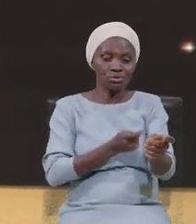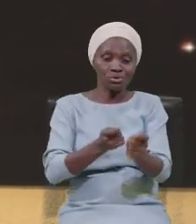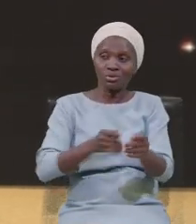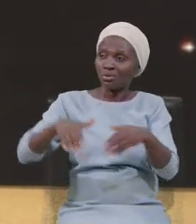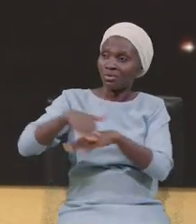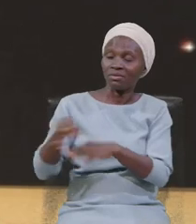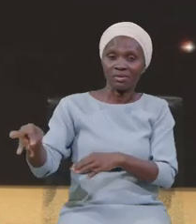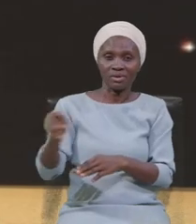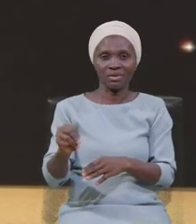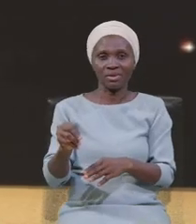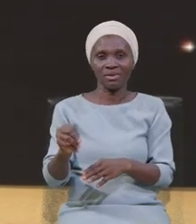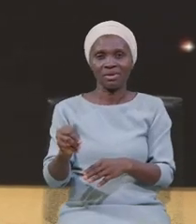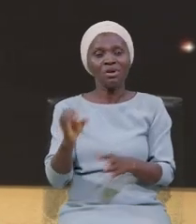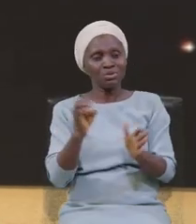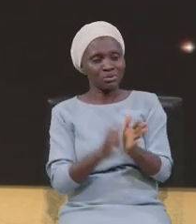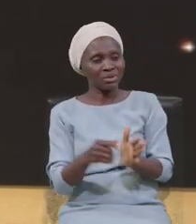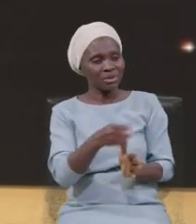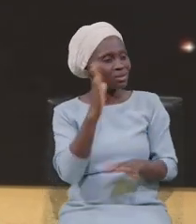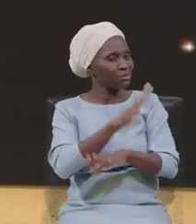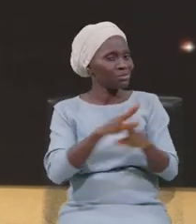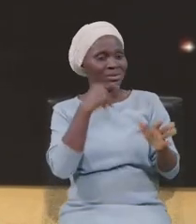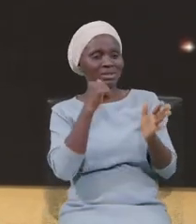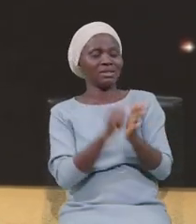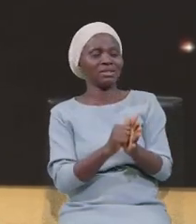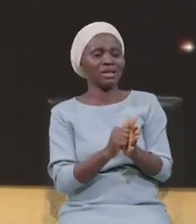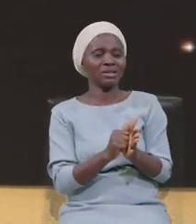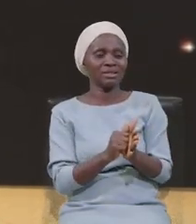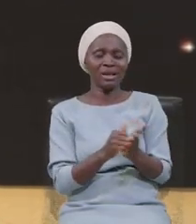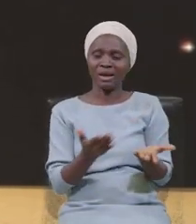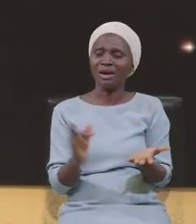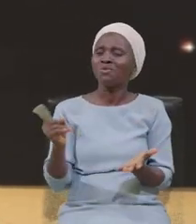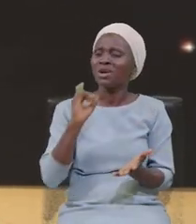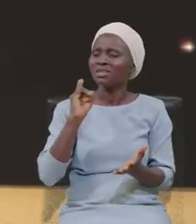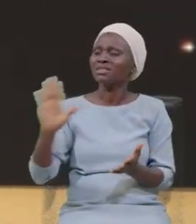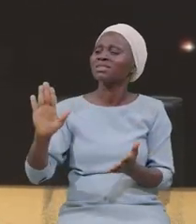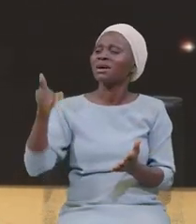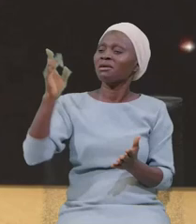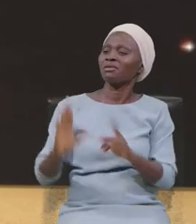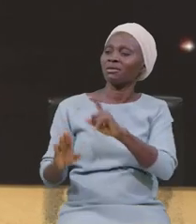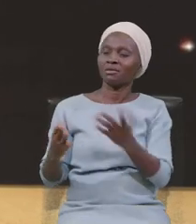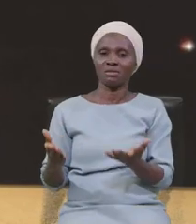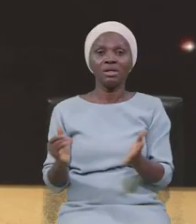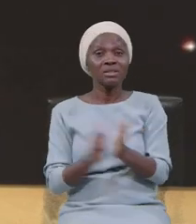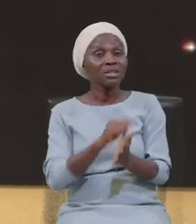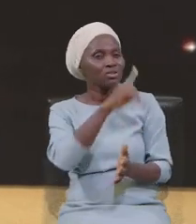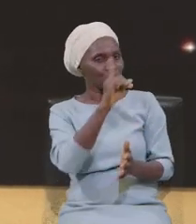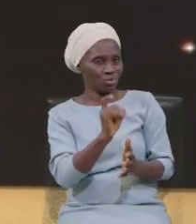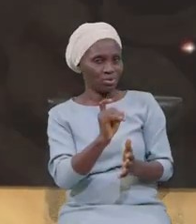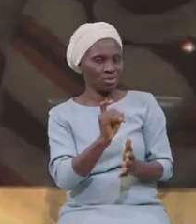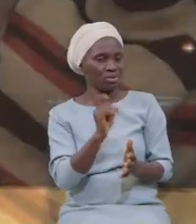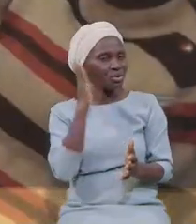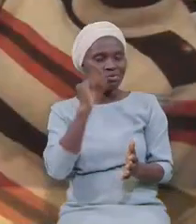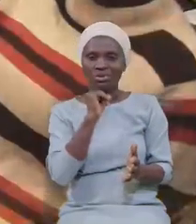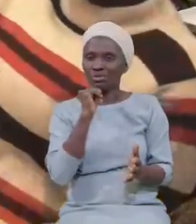Pourquoi dirait-on parmi les peuples, où est leur Dieu? Cette question